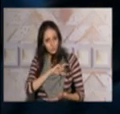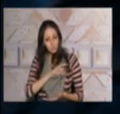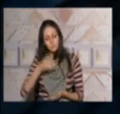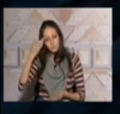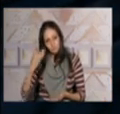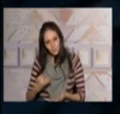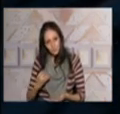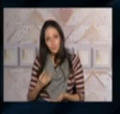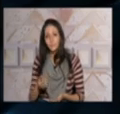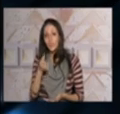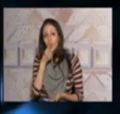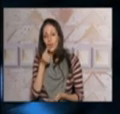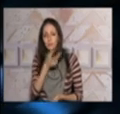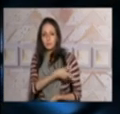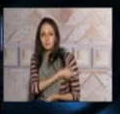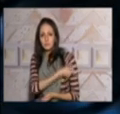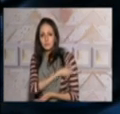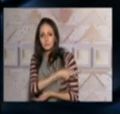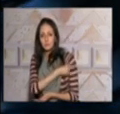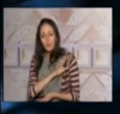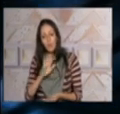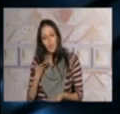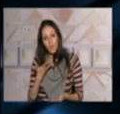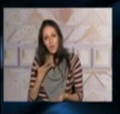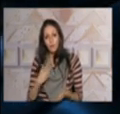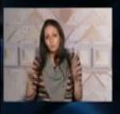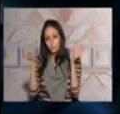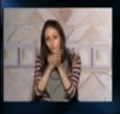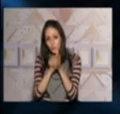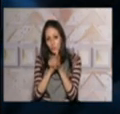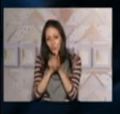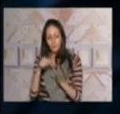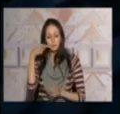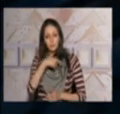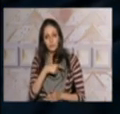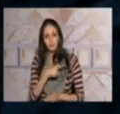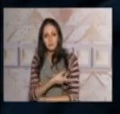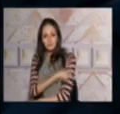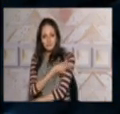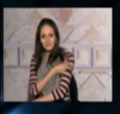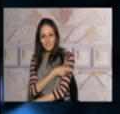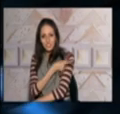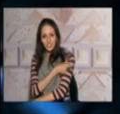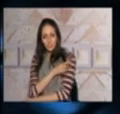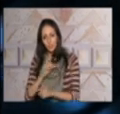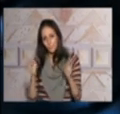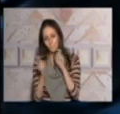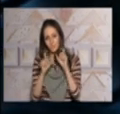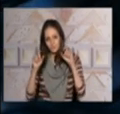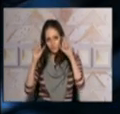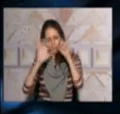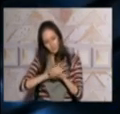التطعيم او يجيب تحليل بي سي ار مره كل اسبوع اذا كان هو مش عايز الطعم، ما عدا الفئات